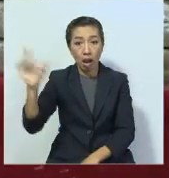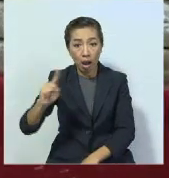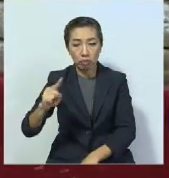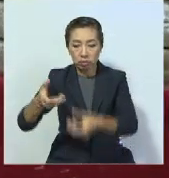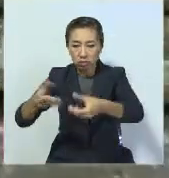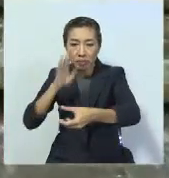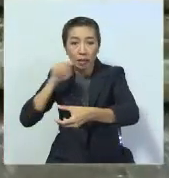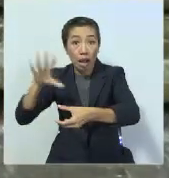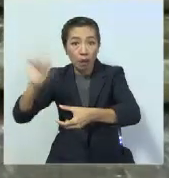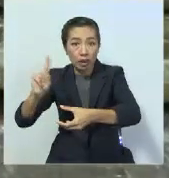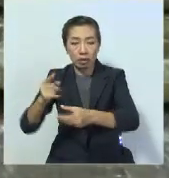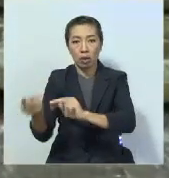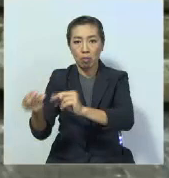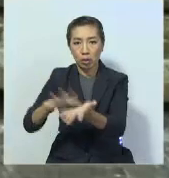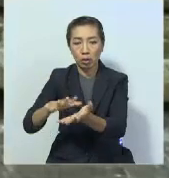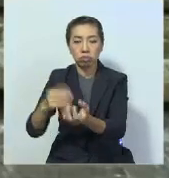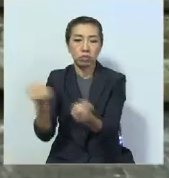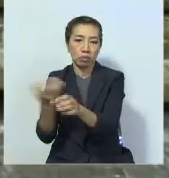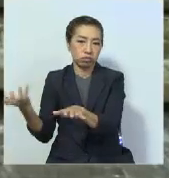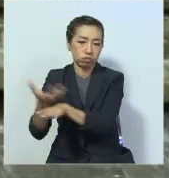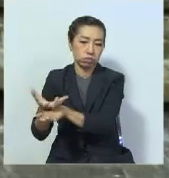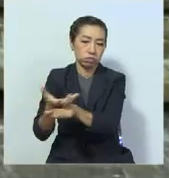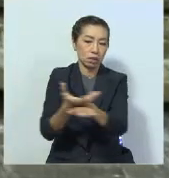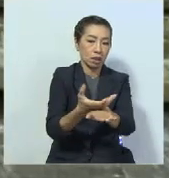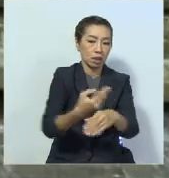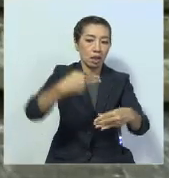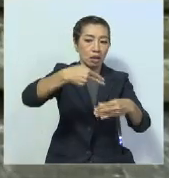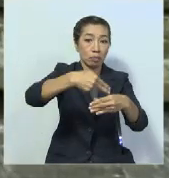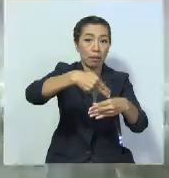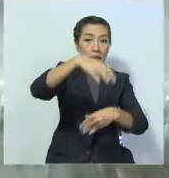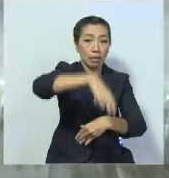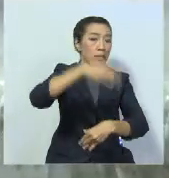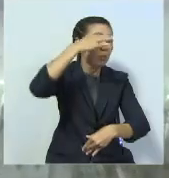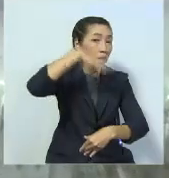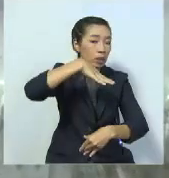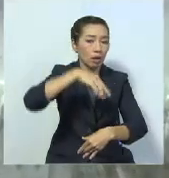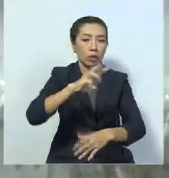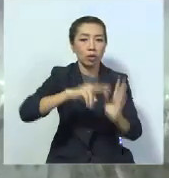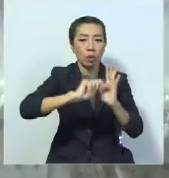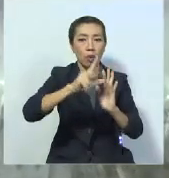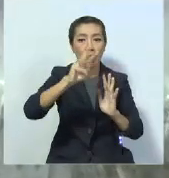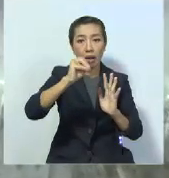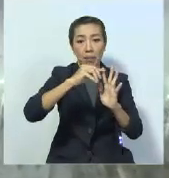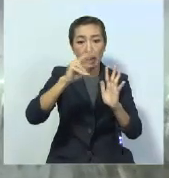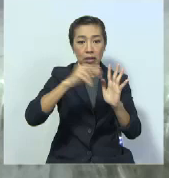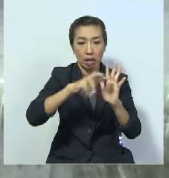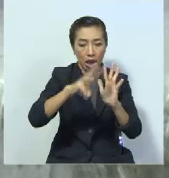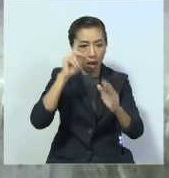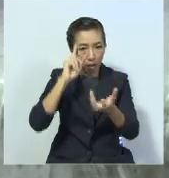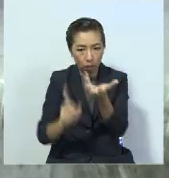ดนครพนมจับกุมผู้ต้องหาได้ที่ปั๊มปตท.สาขาวังมะนาวค่ะตรวจพบของกลางเป็นกัญชาอัด